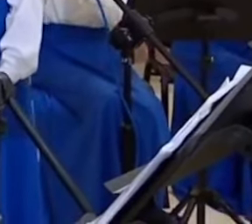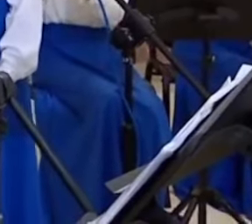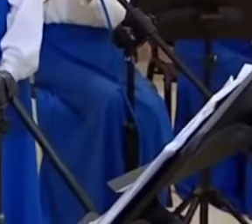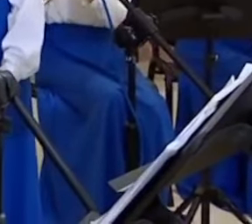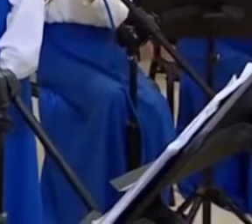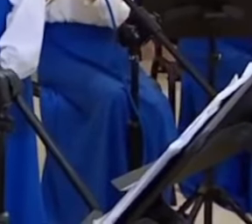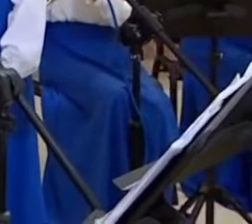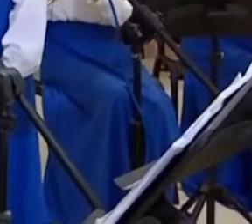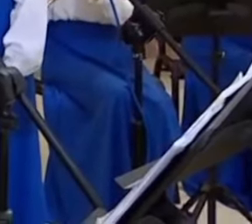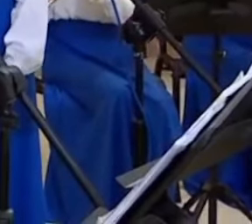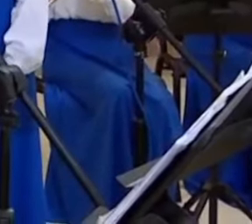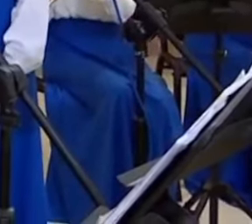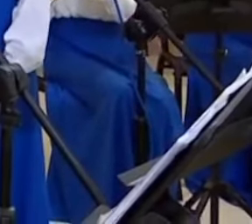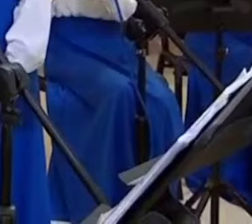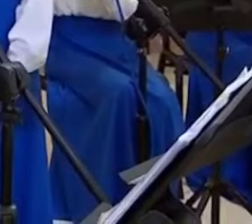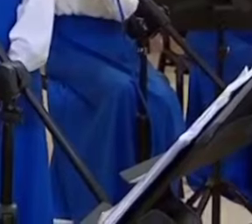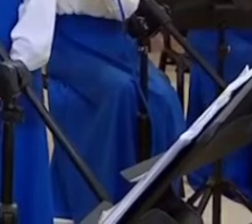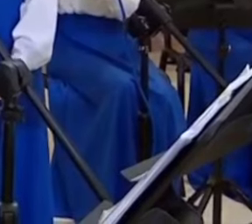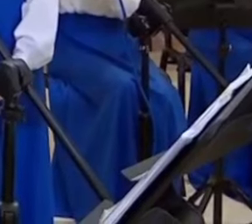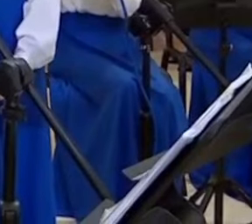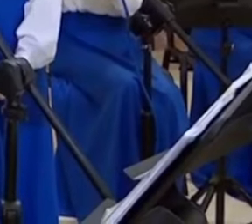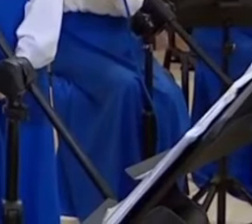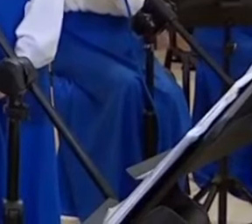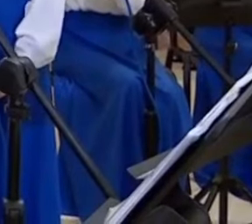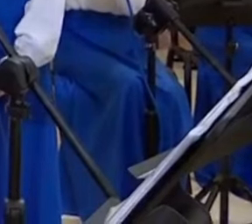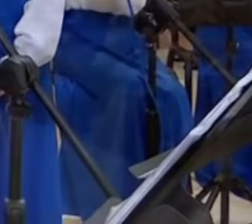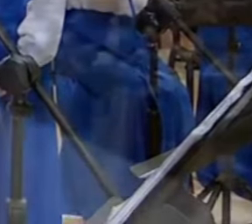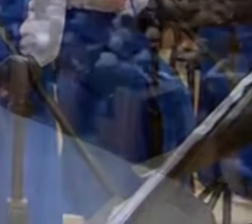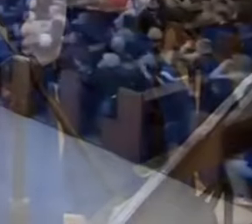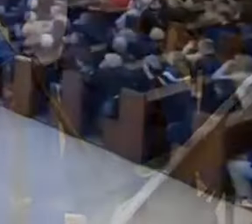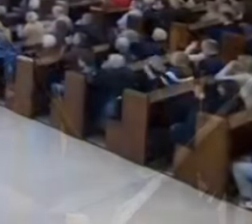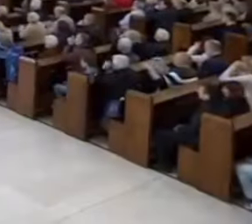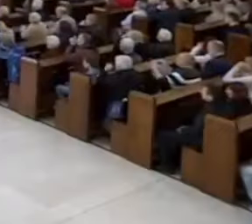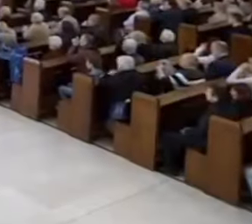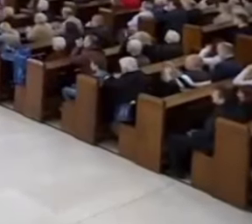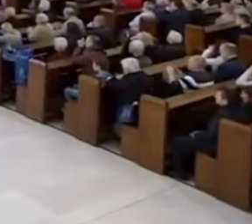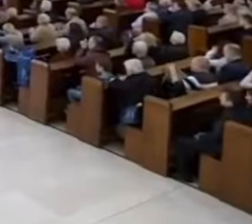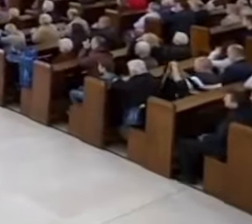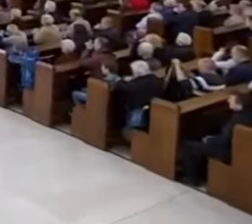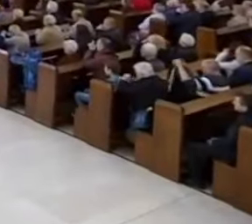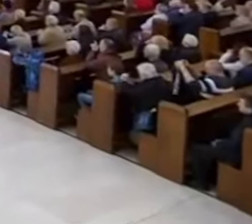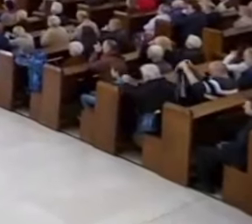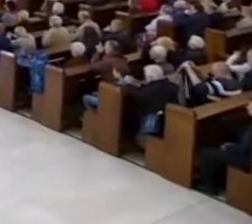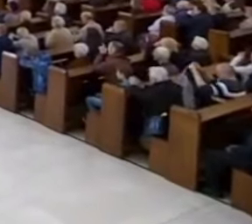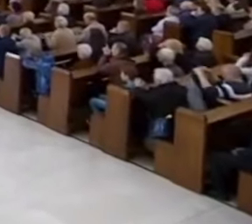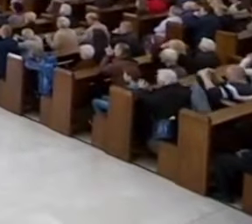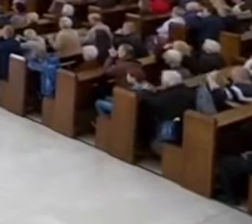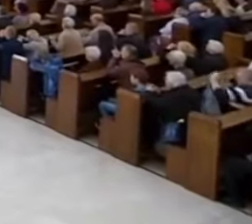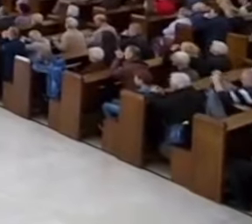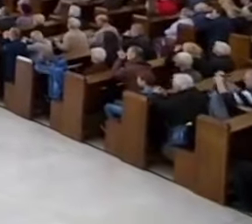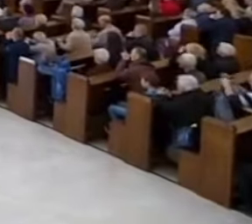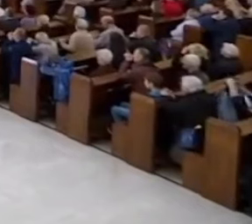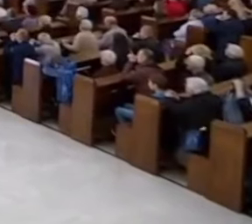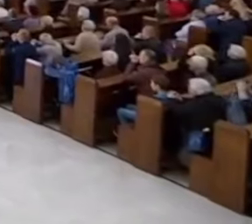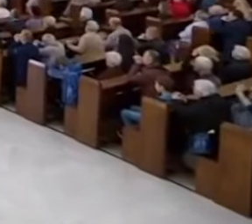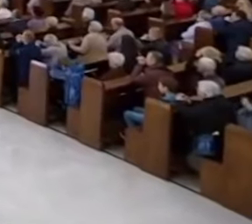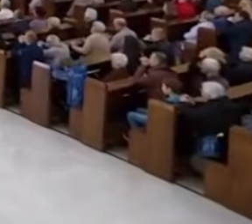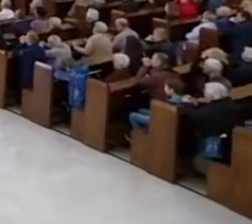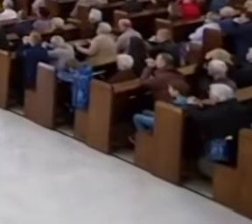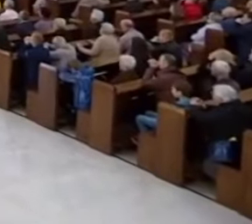nie brak Mii czego pasterz